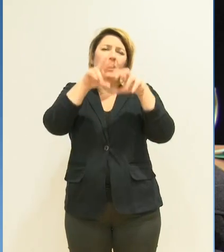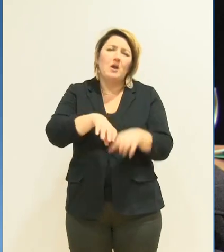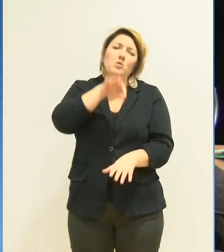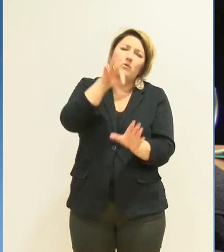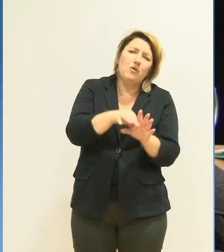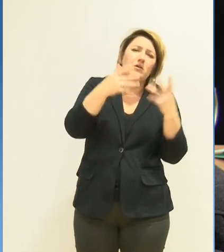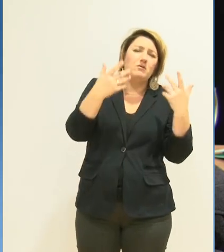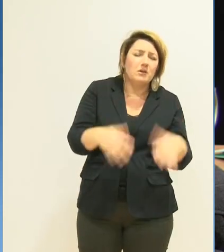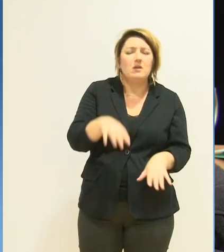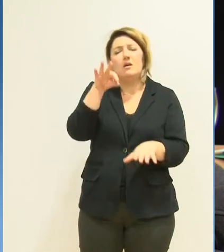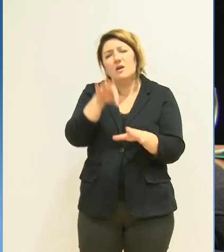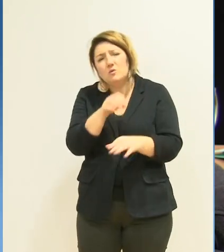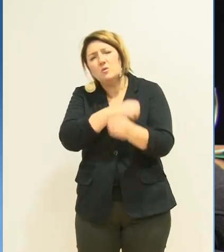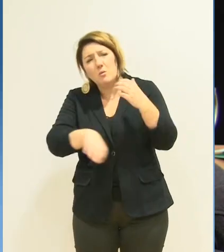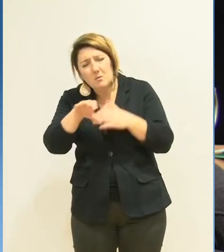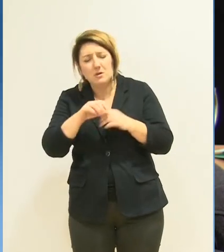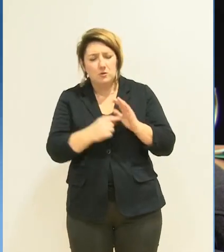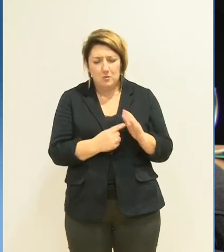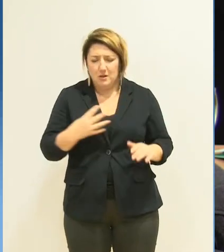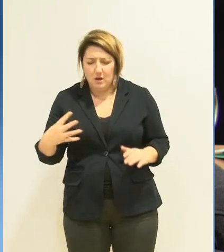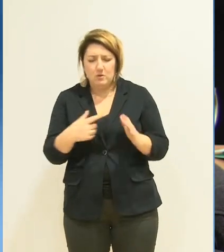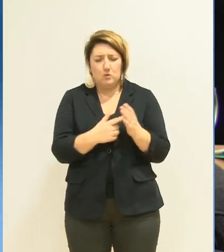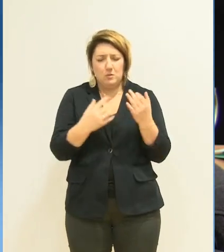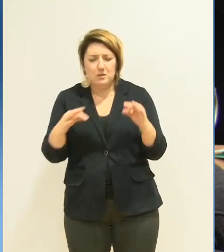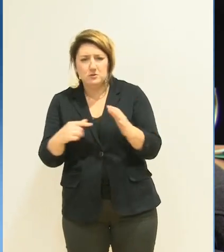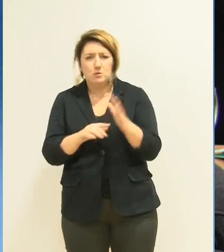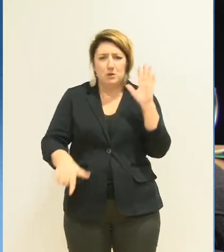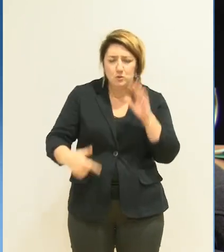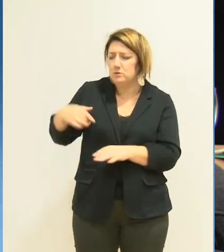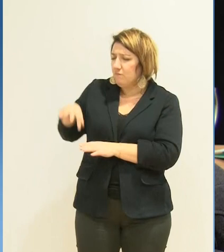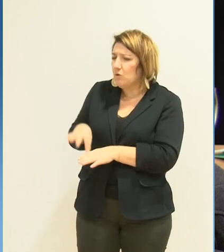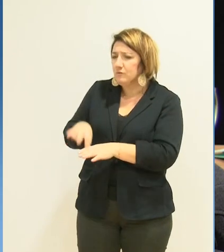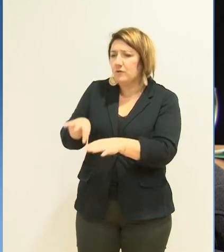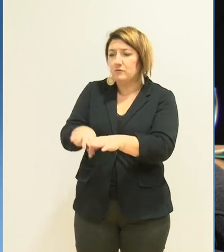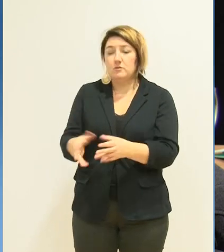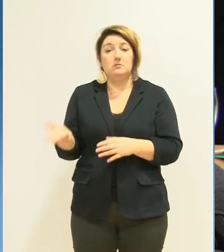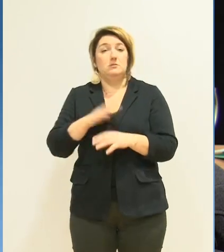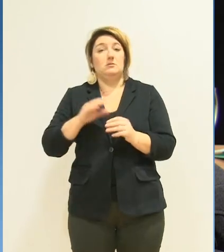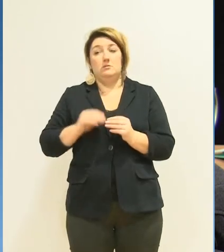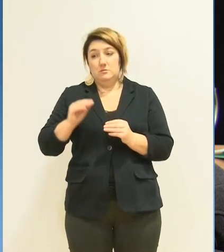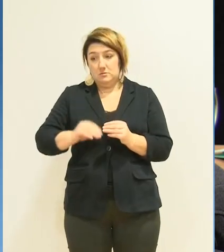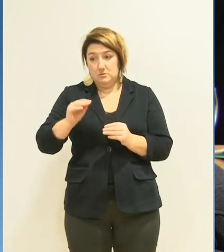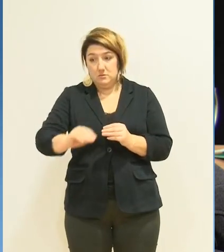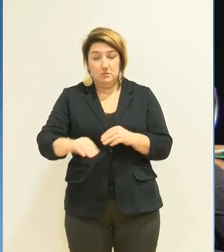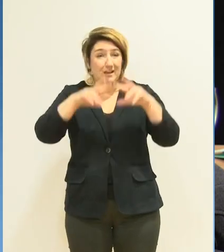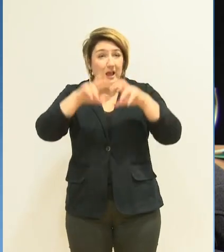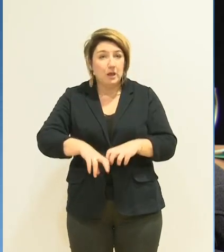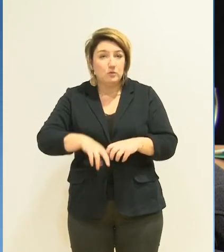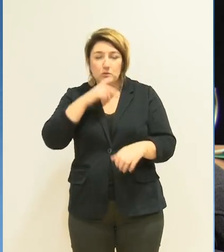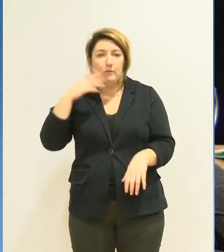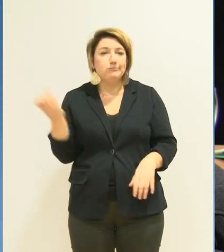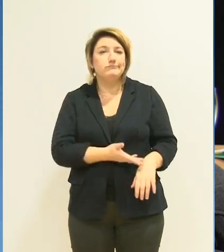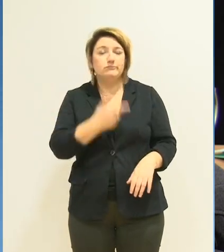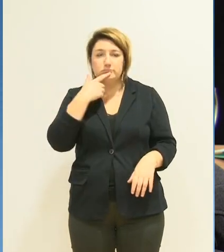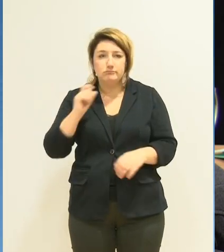en 2004 en 2010 en 2012 et plus on retarde plus ses études de sont caducs et nécessitent